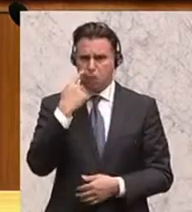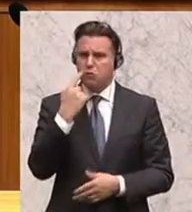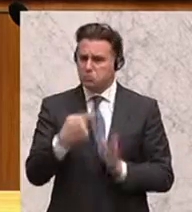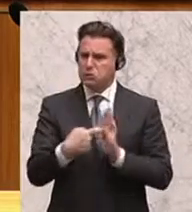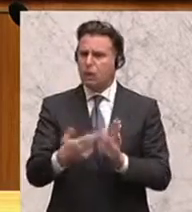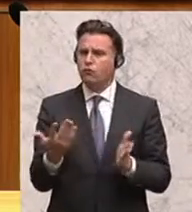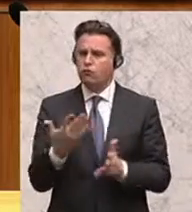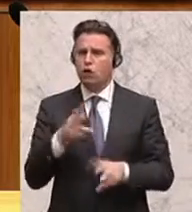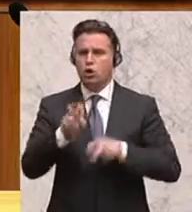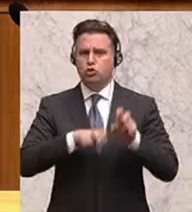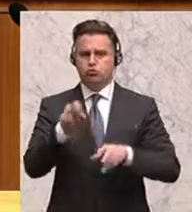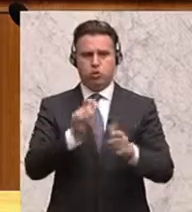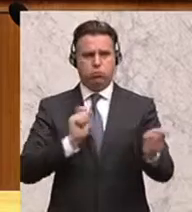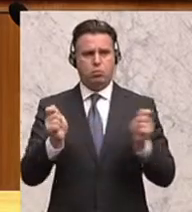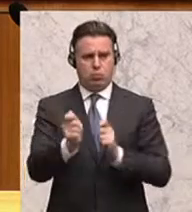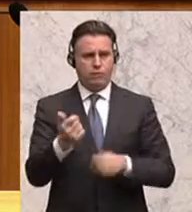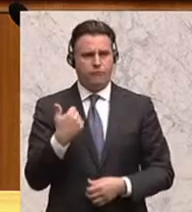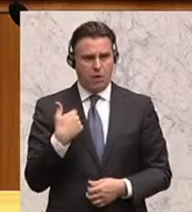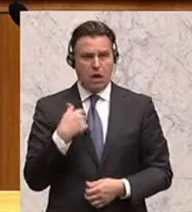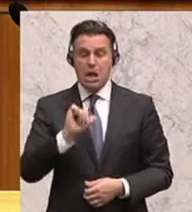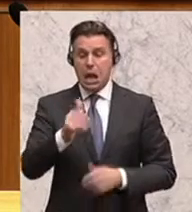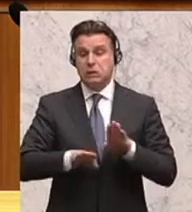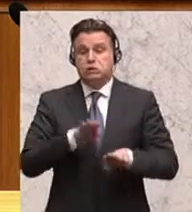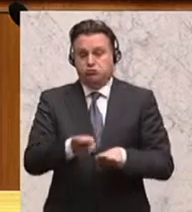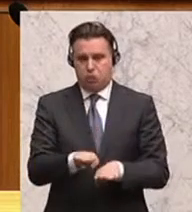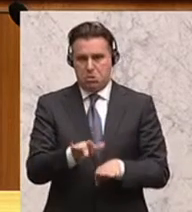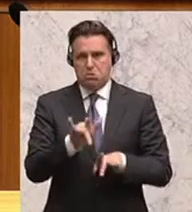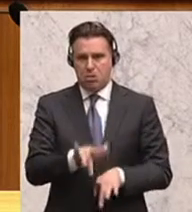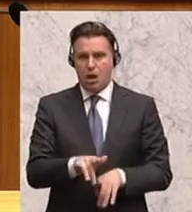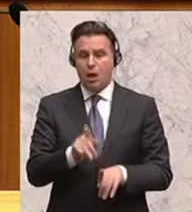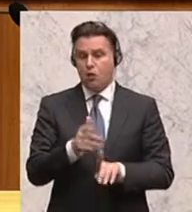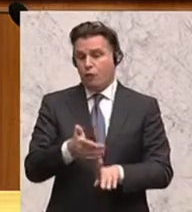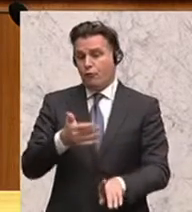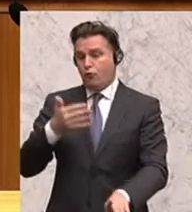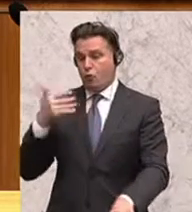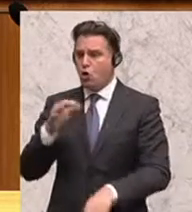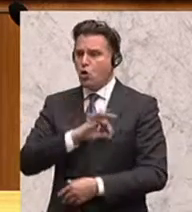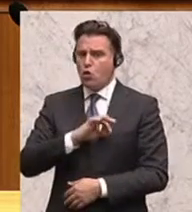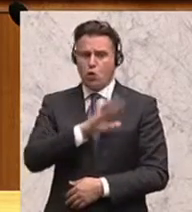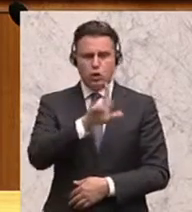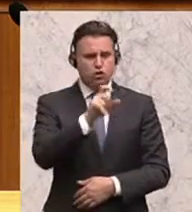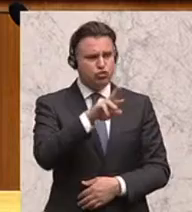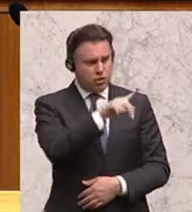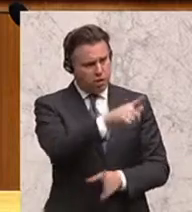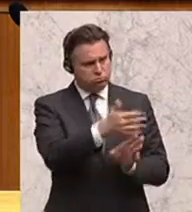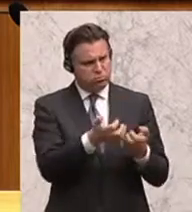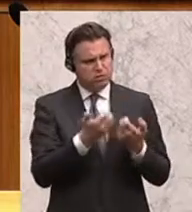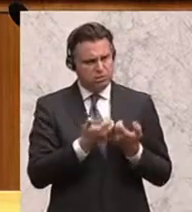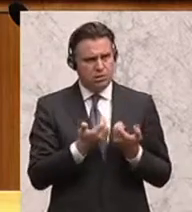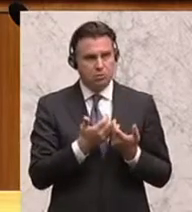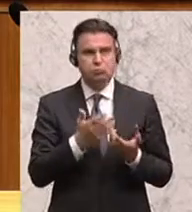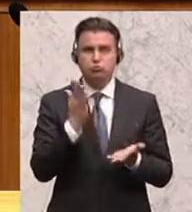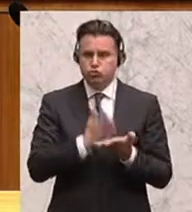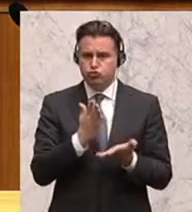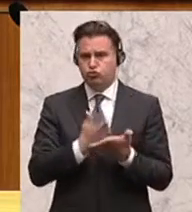steuerreform ein erster ein wichtiger schritt und auch in der vergangenheit kollege staates angesprochen ist das